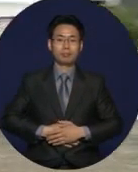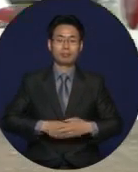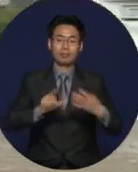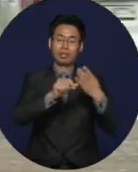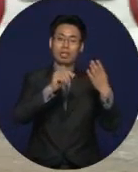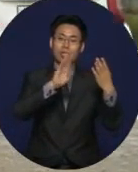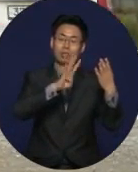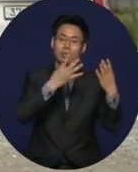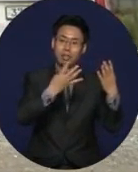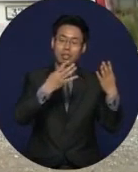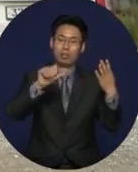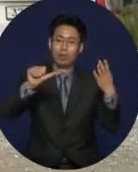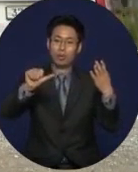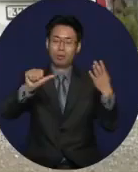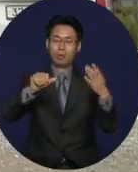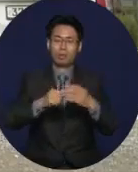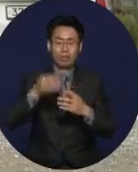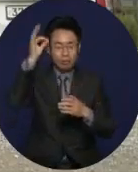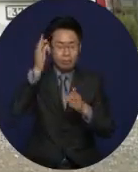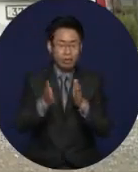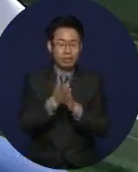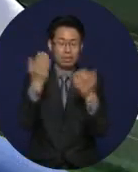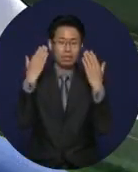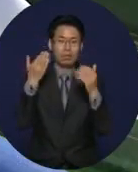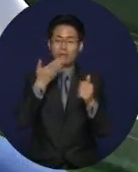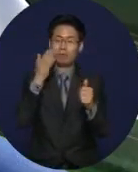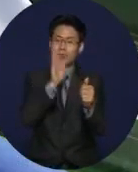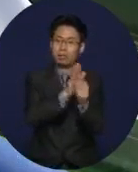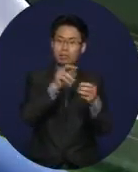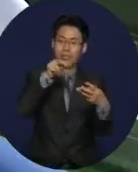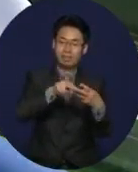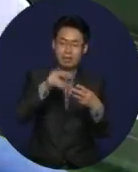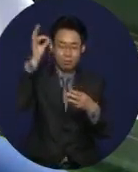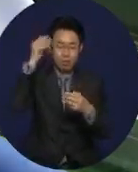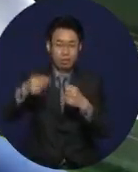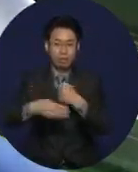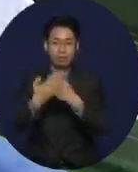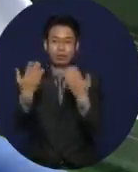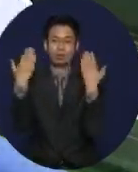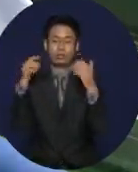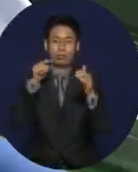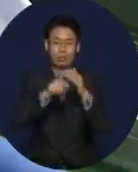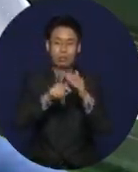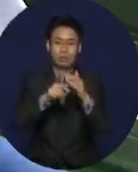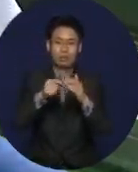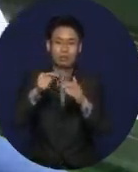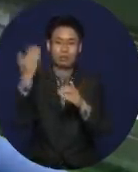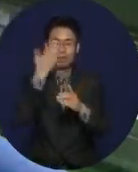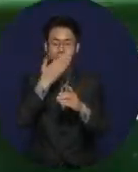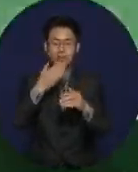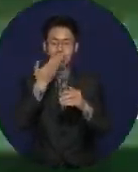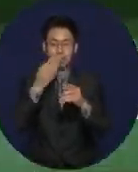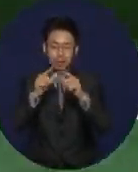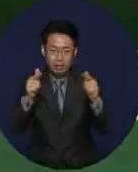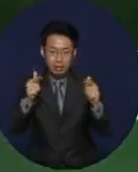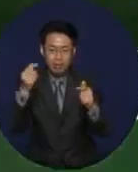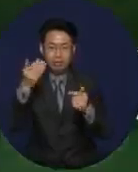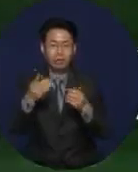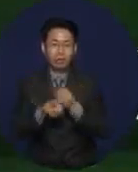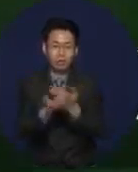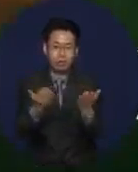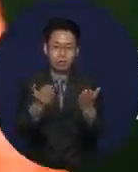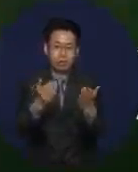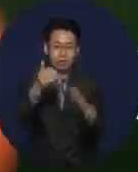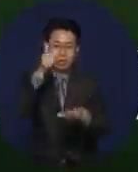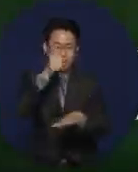포항시는 지난 4일과 5일 이틀에 걸쳐 포항시 학교 급식지원센터와 포항초등학교를 찾아 친환경 식재료의 공급부터